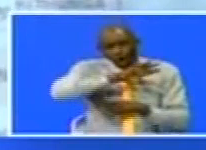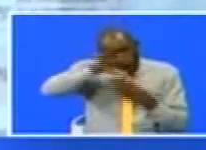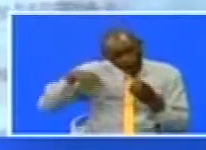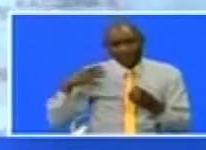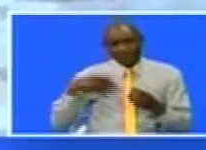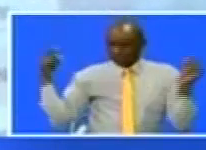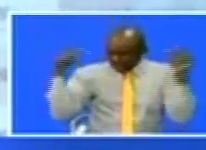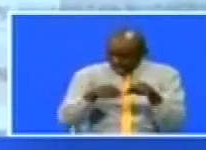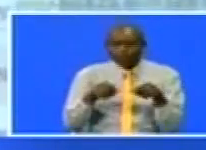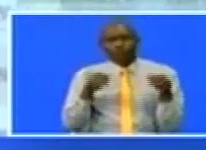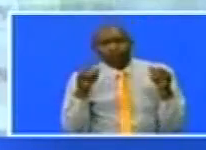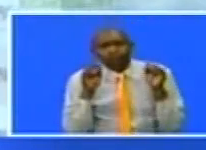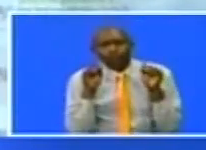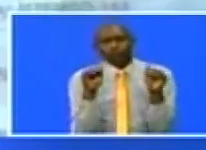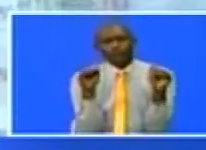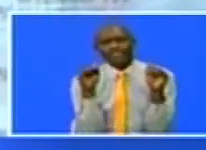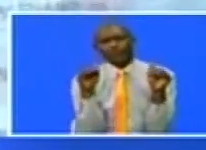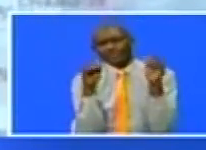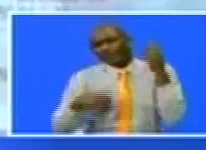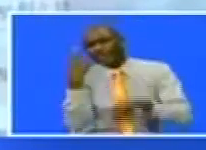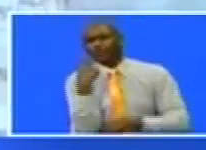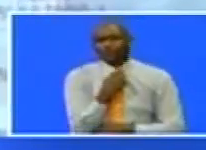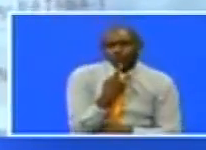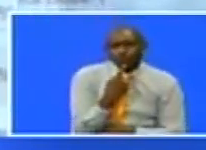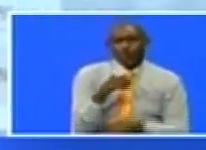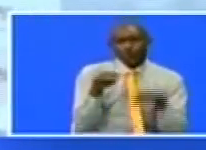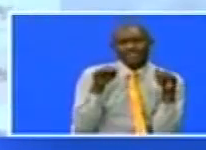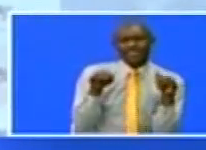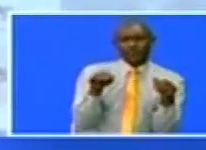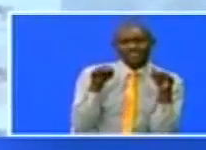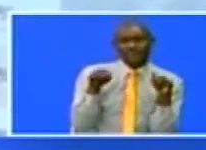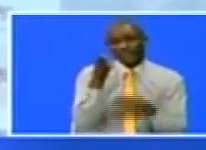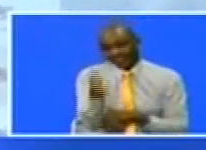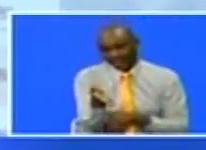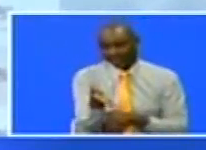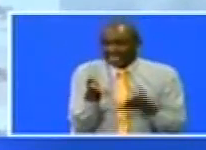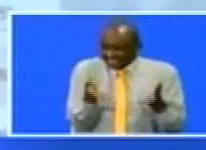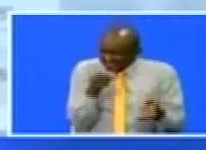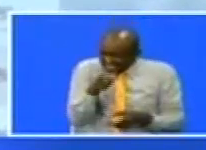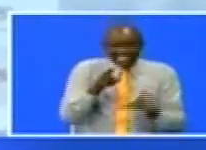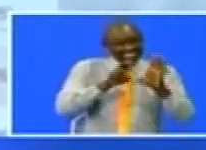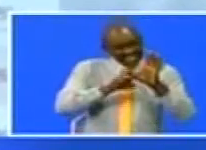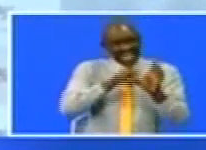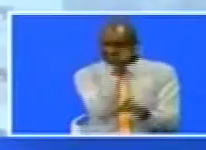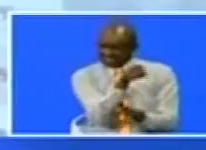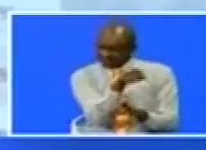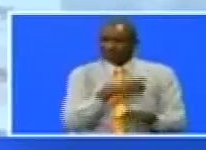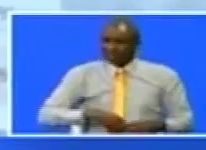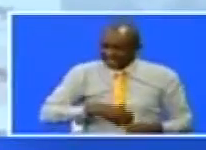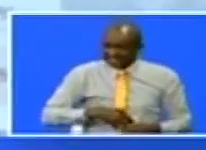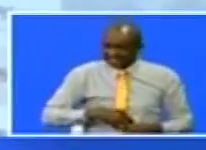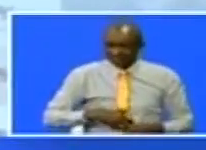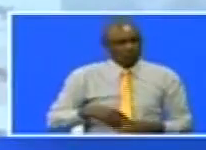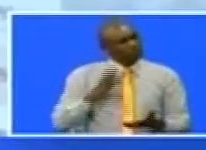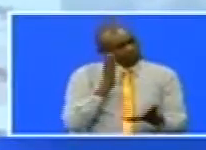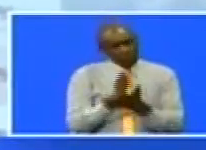hapa pamoja na wanahabari kushuhudia nani atakayeshinda katika kiti hiki. Ni kiti ambacho kweli kimegombewa, na katika siku